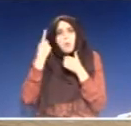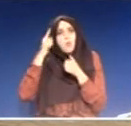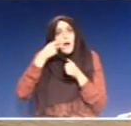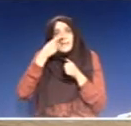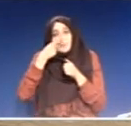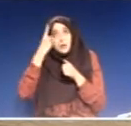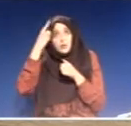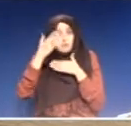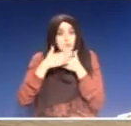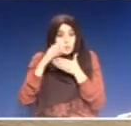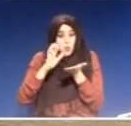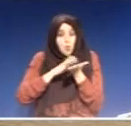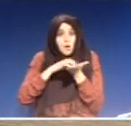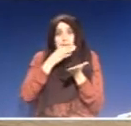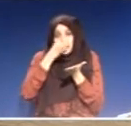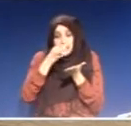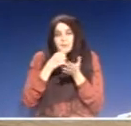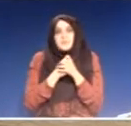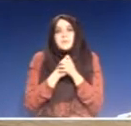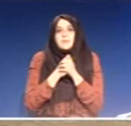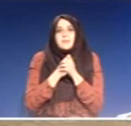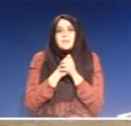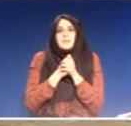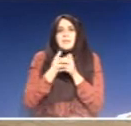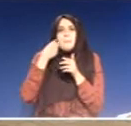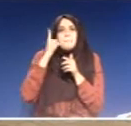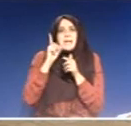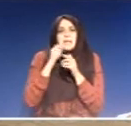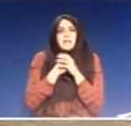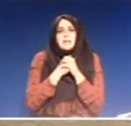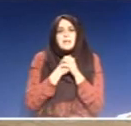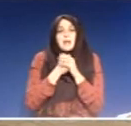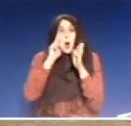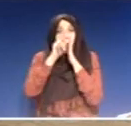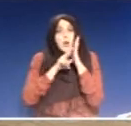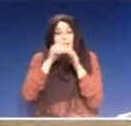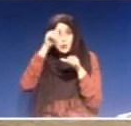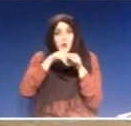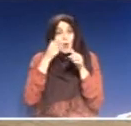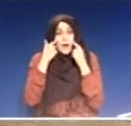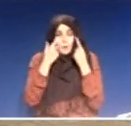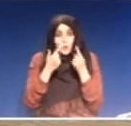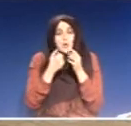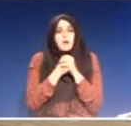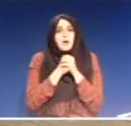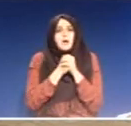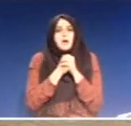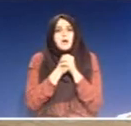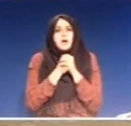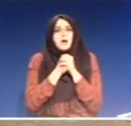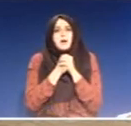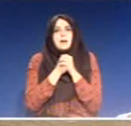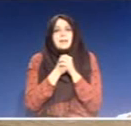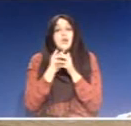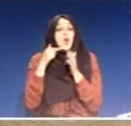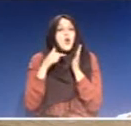الآيات فاسأل به خبيرة. لذلك لاحظنا من خلال هذا البيتير مع الأستاذ الخبير العقاري الأستاذ أحمد بلقايد أنه كان